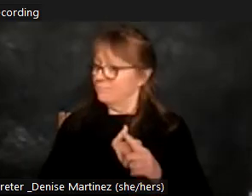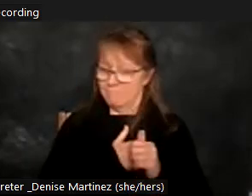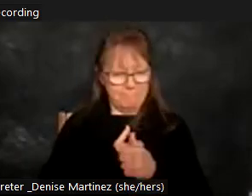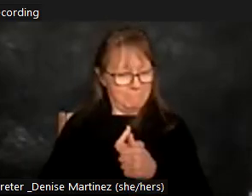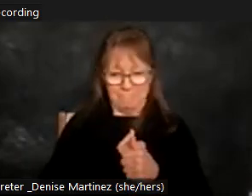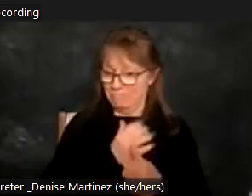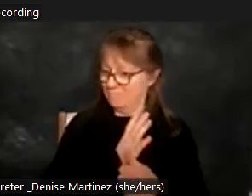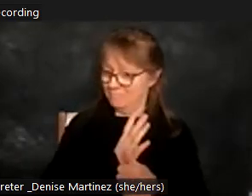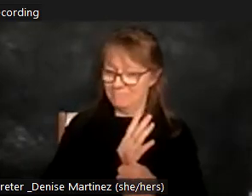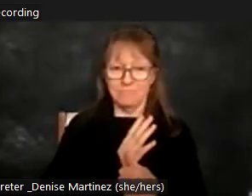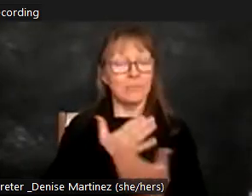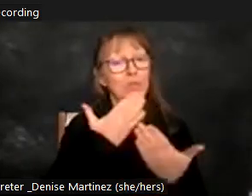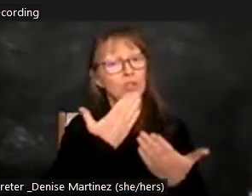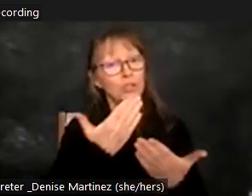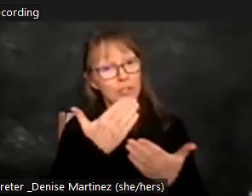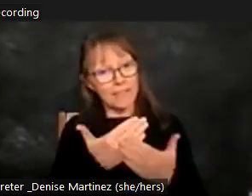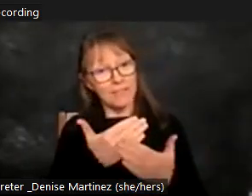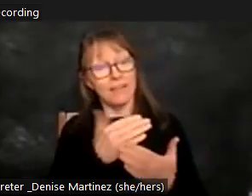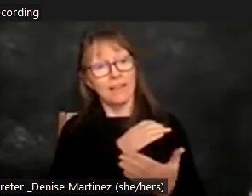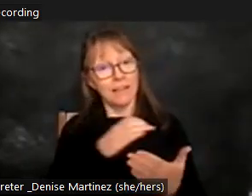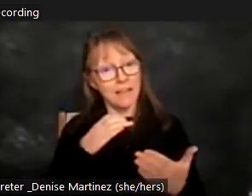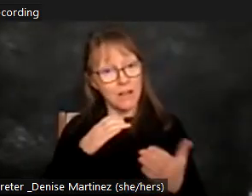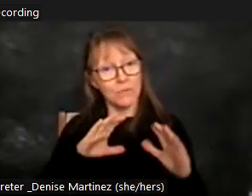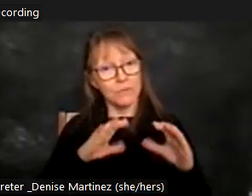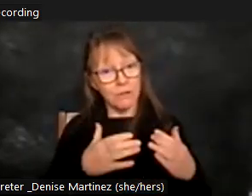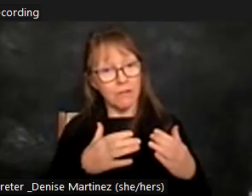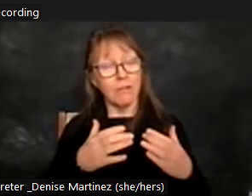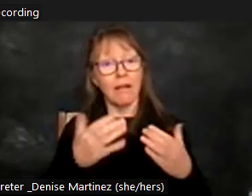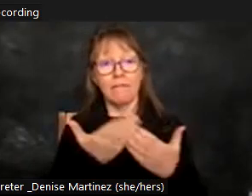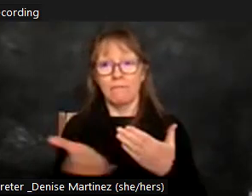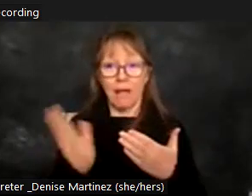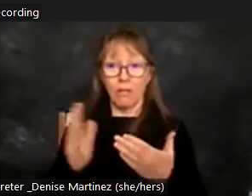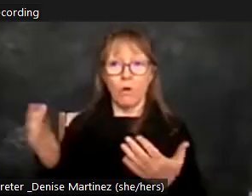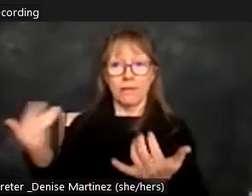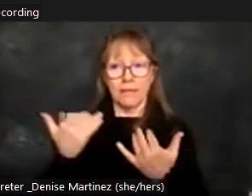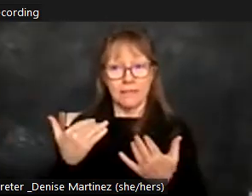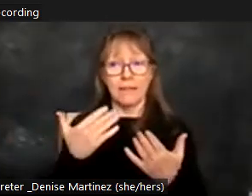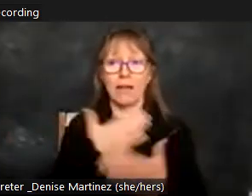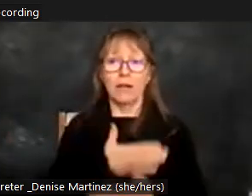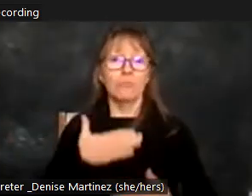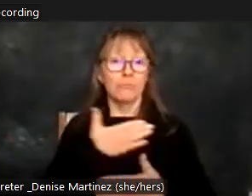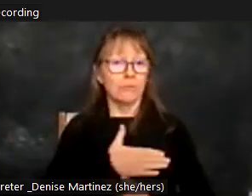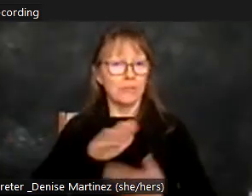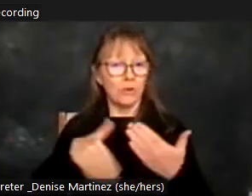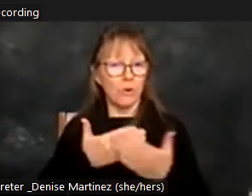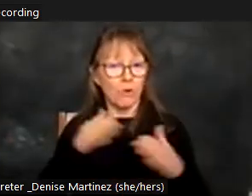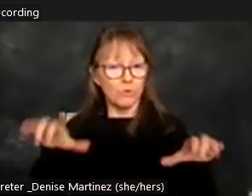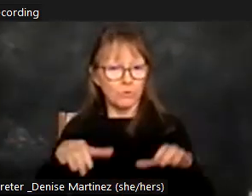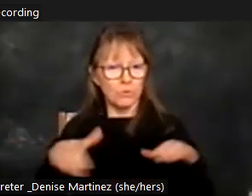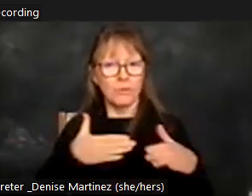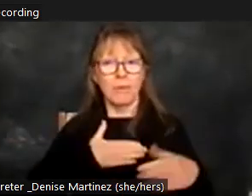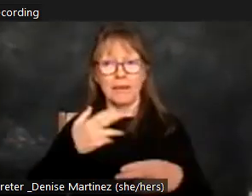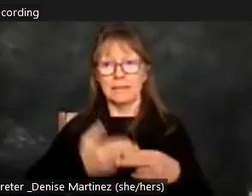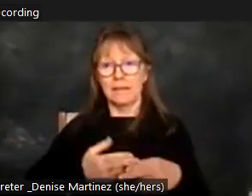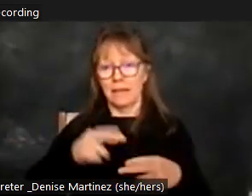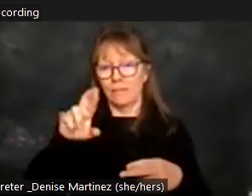Good evening, council and fellow attendees. bonsoir tout le monde, Sincerely tout le monde appreciate all qui that you do. participe. Moi, j'apprécie tout le travail que nous faire. Non, moi,